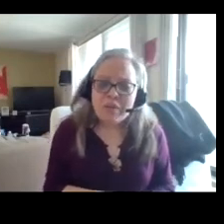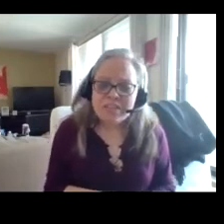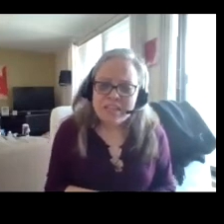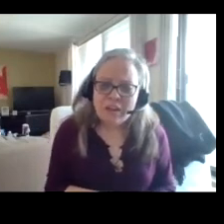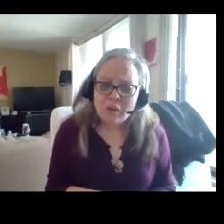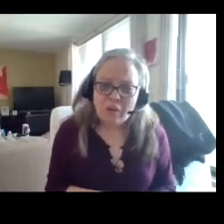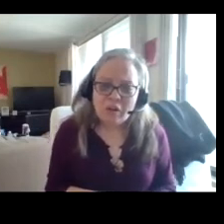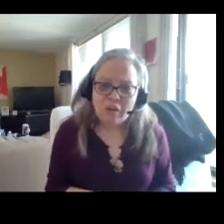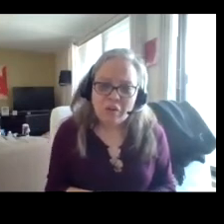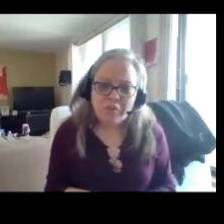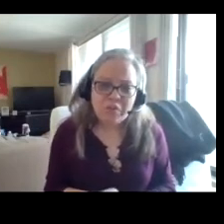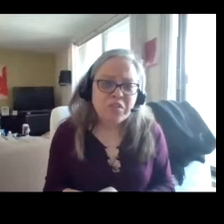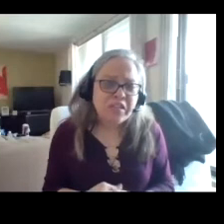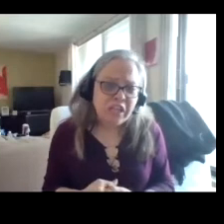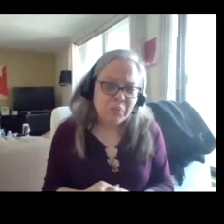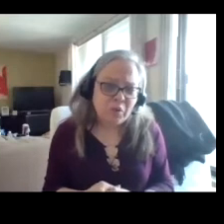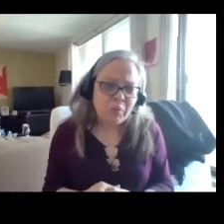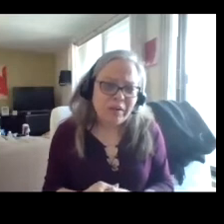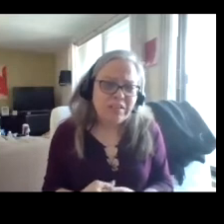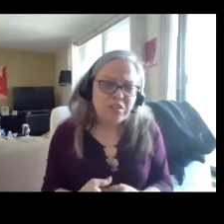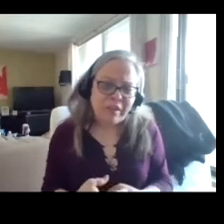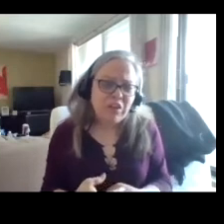et ce dont nous avons parlé aujourd'hui.